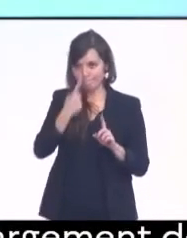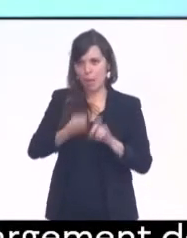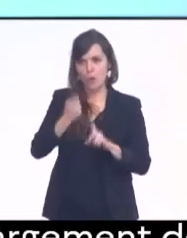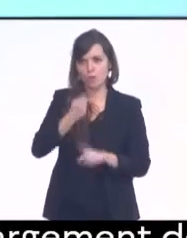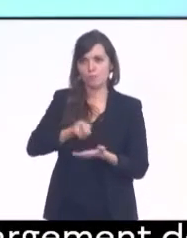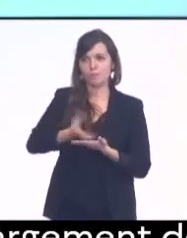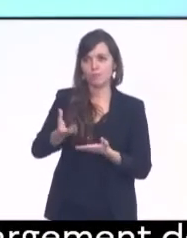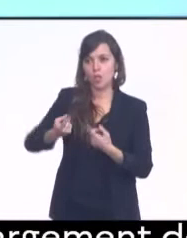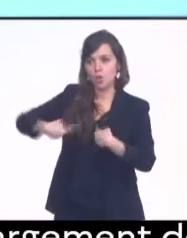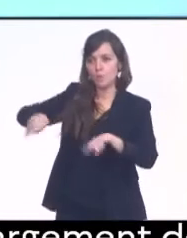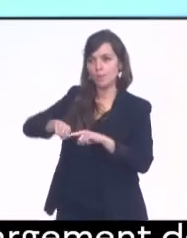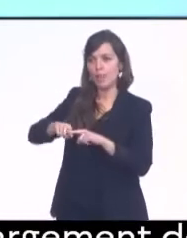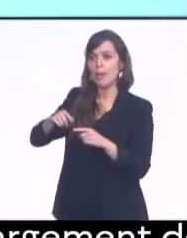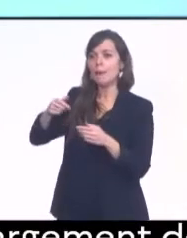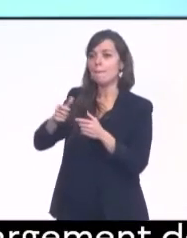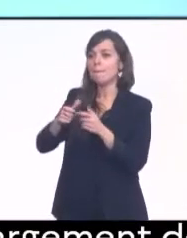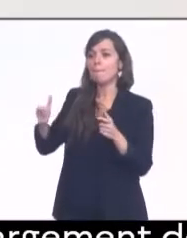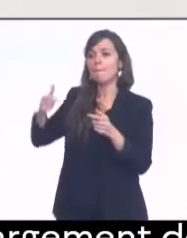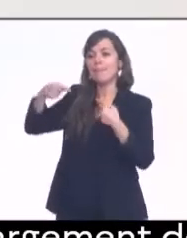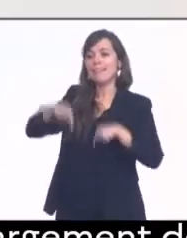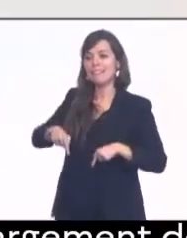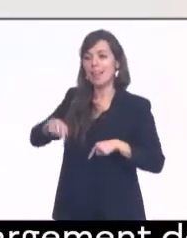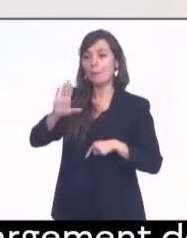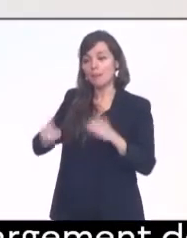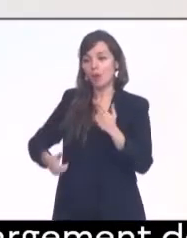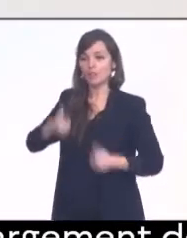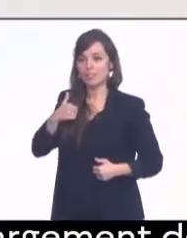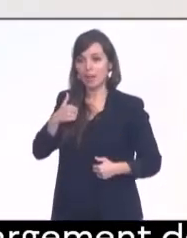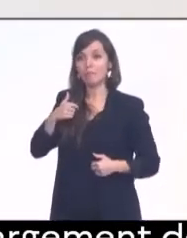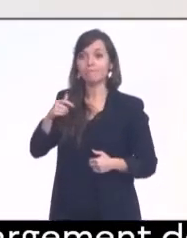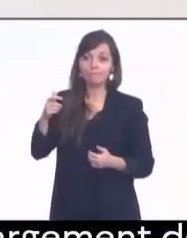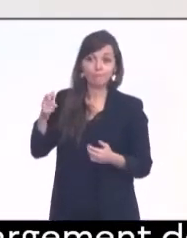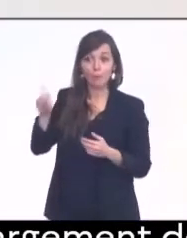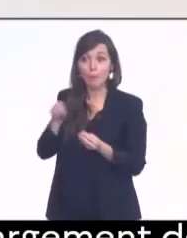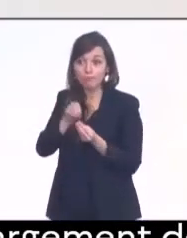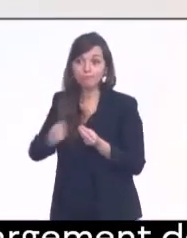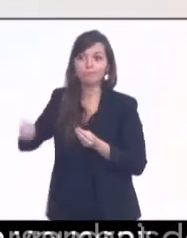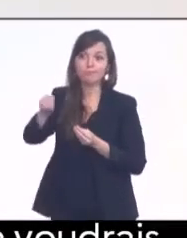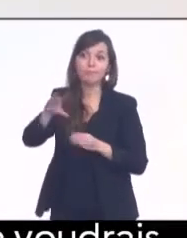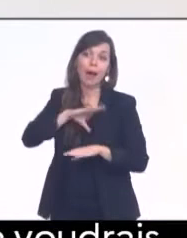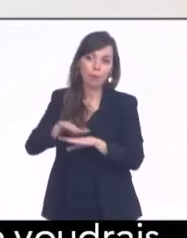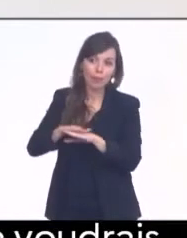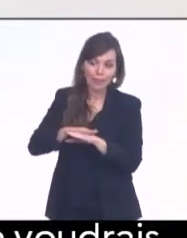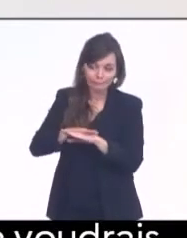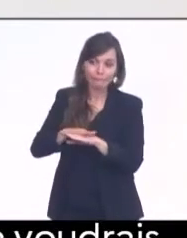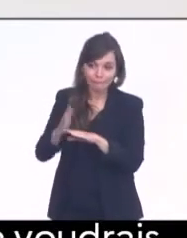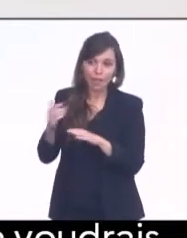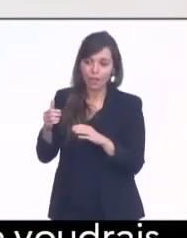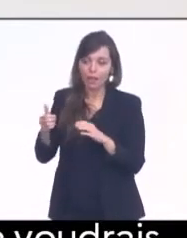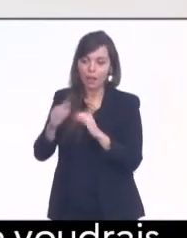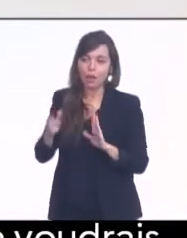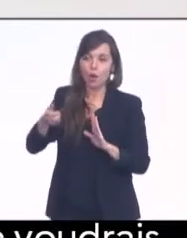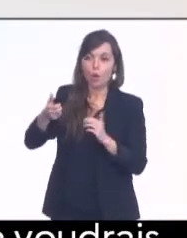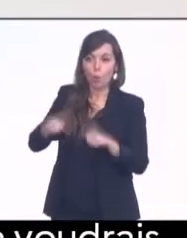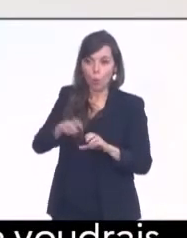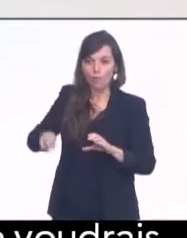le comité interministériel du handicap, qui avait dû être ajourné en raison de la mise en place du reconfinement, se tiendra bien